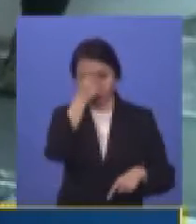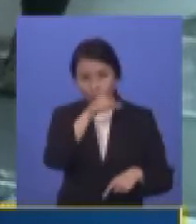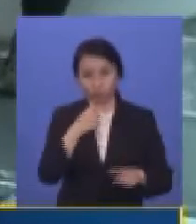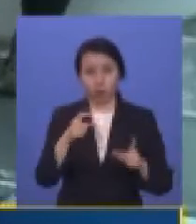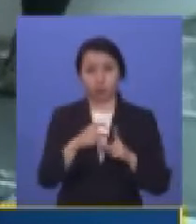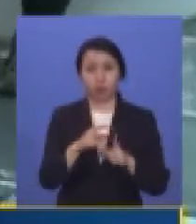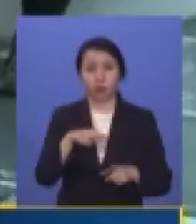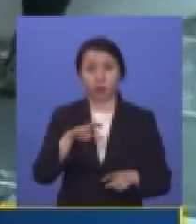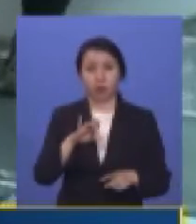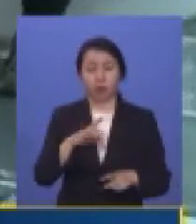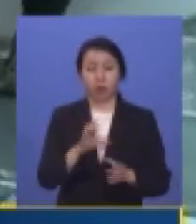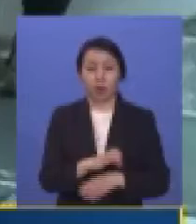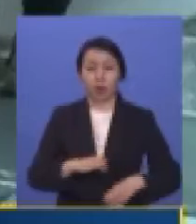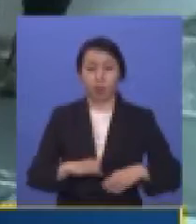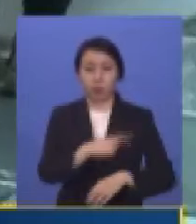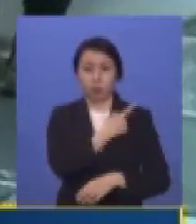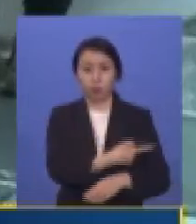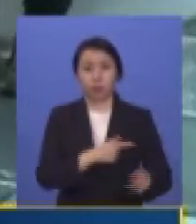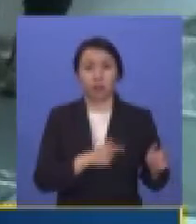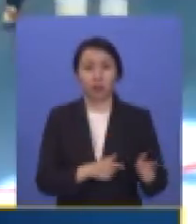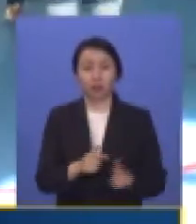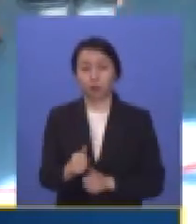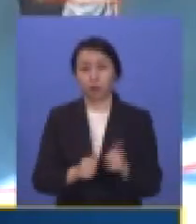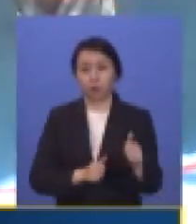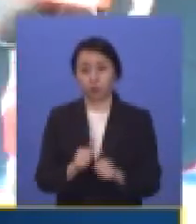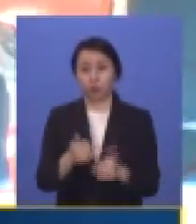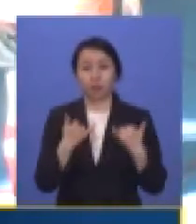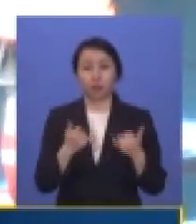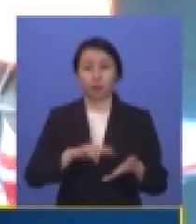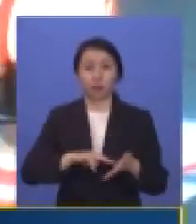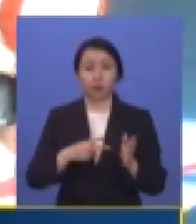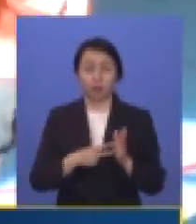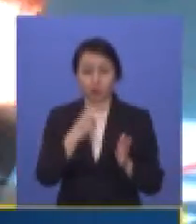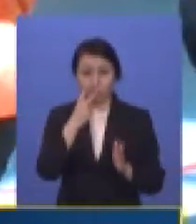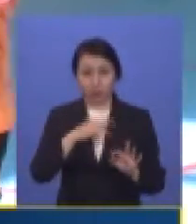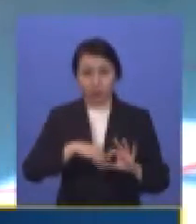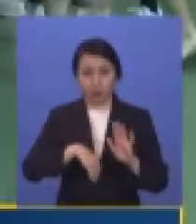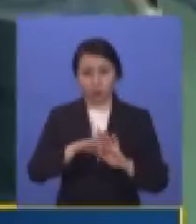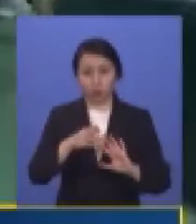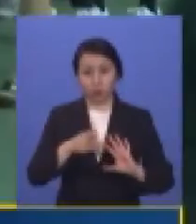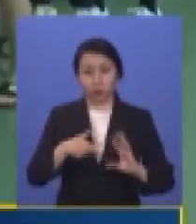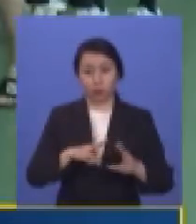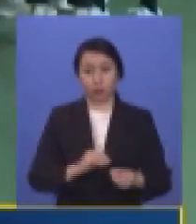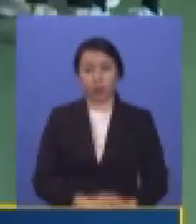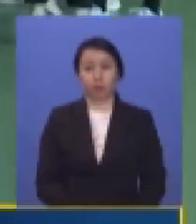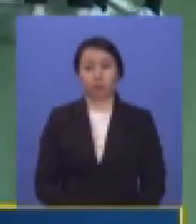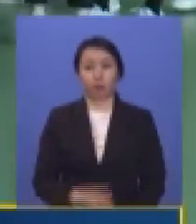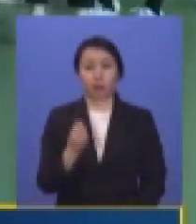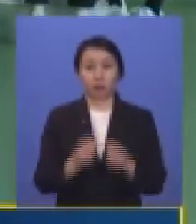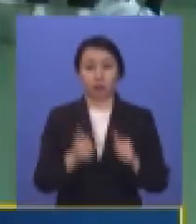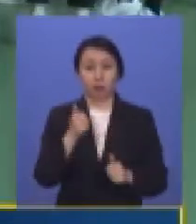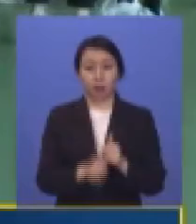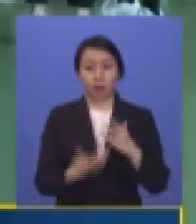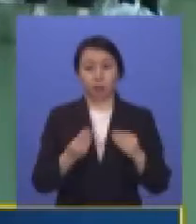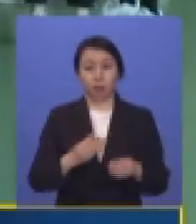словам Дилары, команда усиленно готовилась к соревнованиям. И сегодня они планируют показать хорошую игру. Готовились мы каждый день после